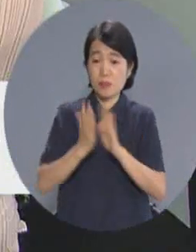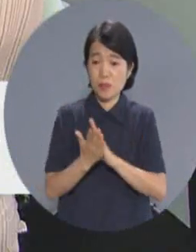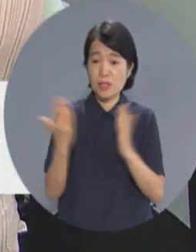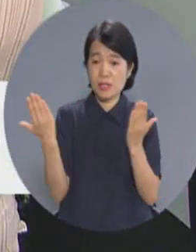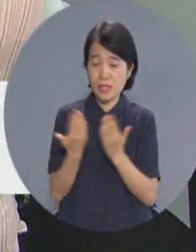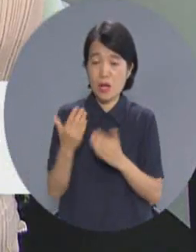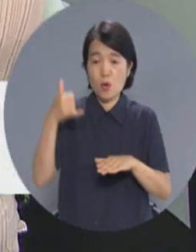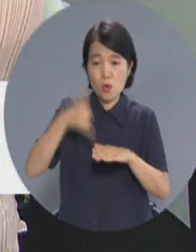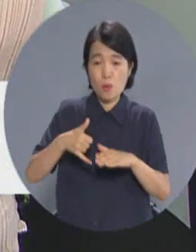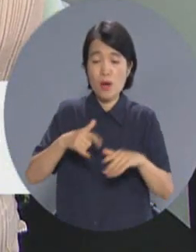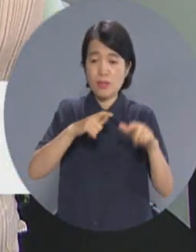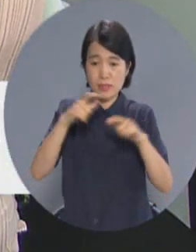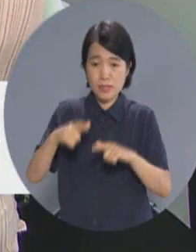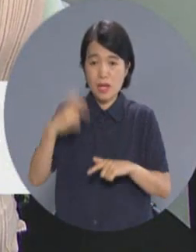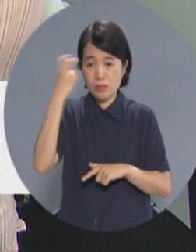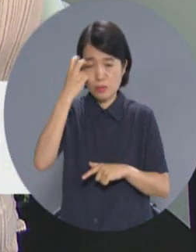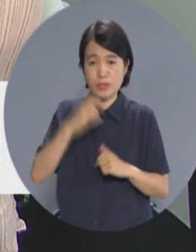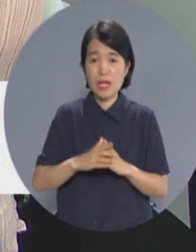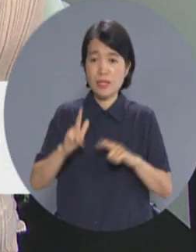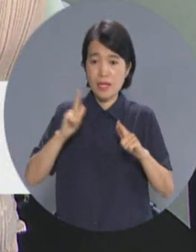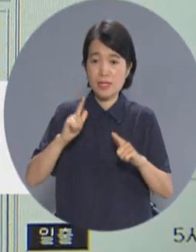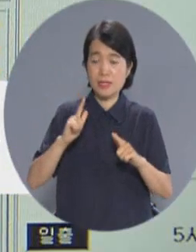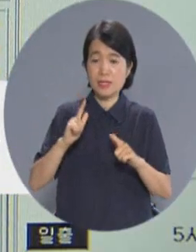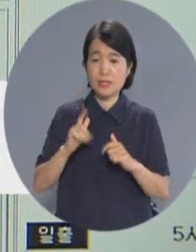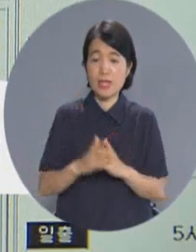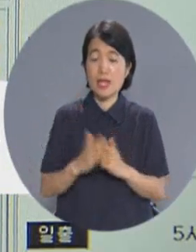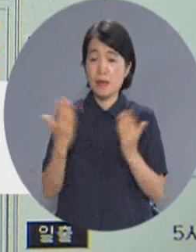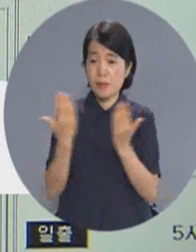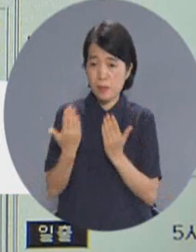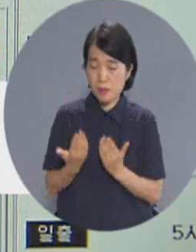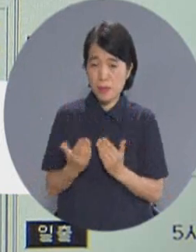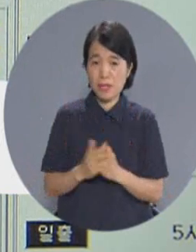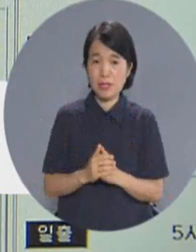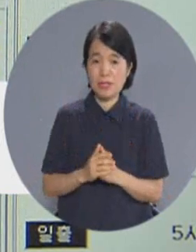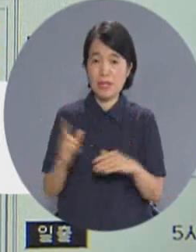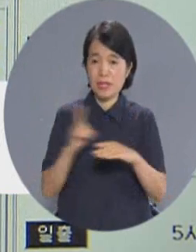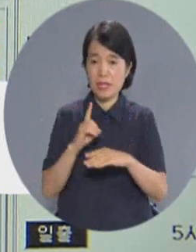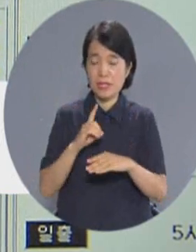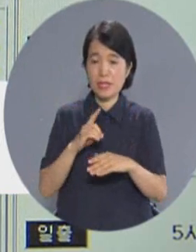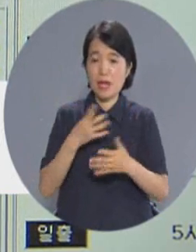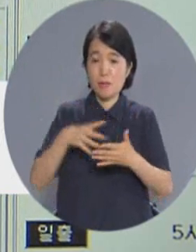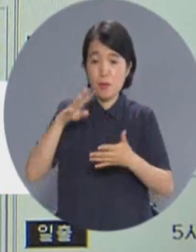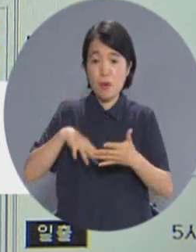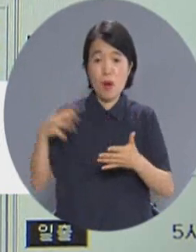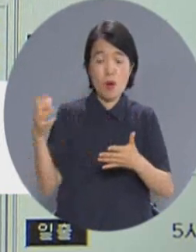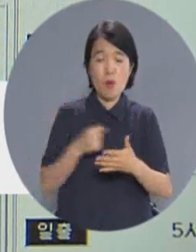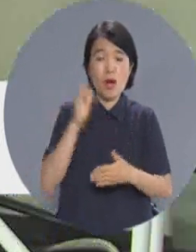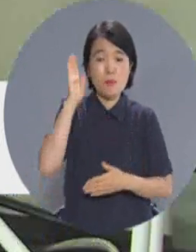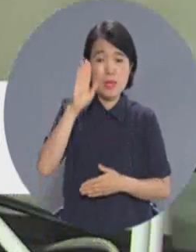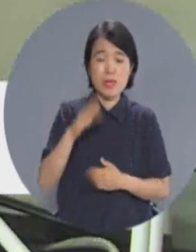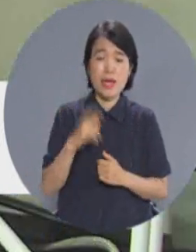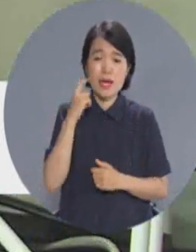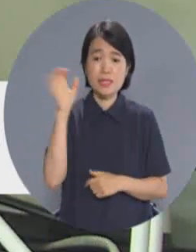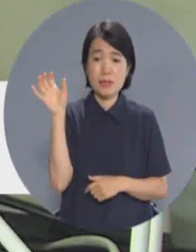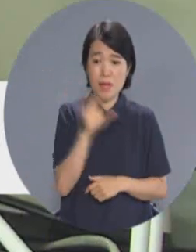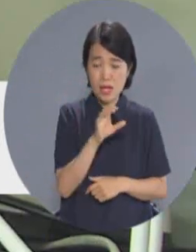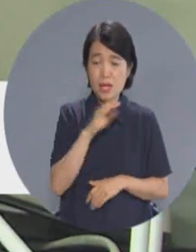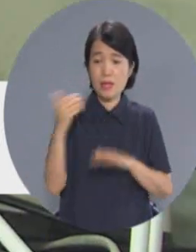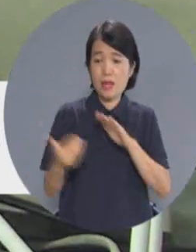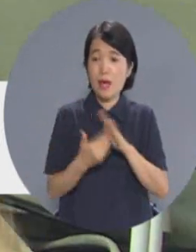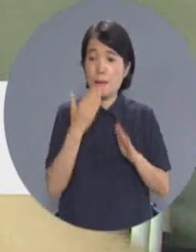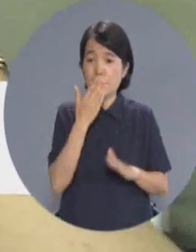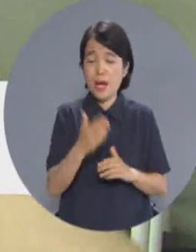농산물 재배 적지조사, 기상재해 대비 등 기후 관련 데이터 플랫폼과 미래 기후변화 시나리오 재현이